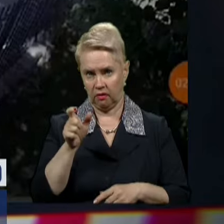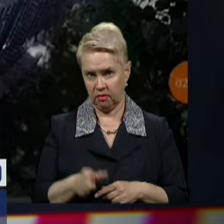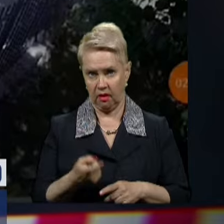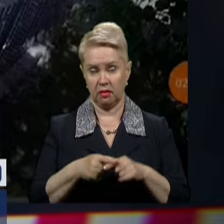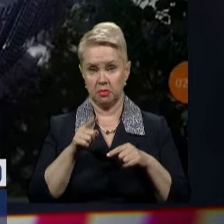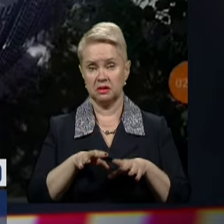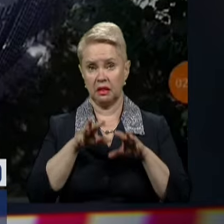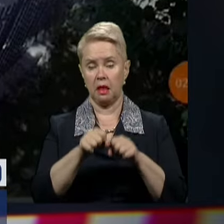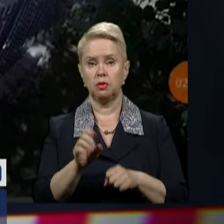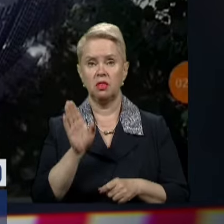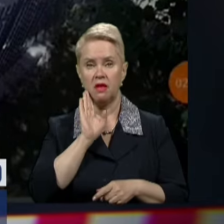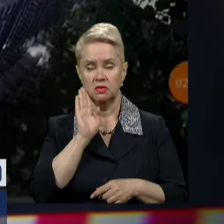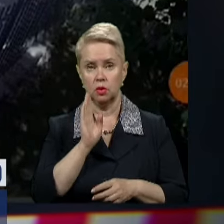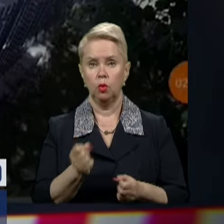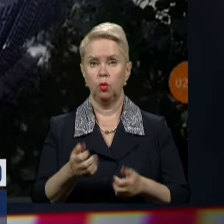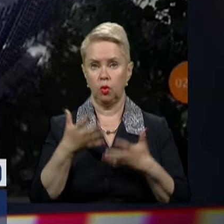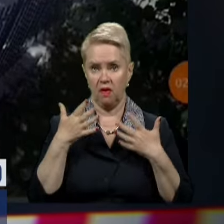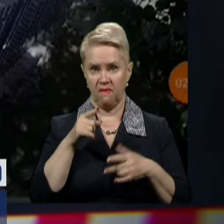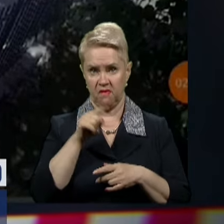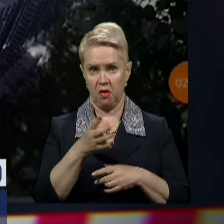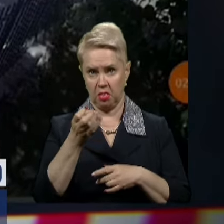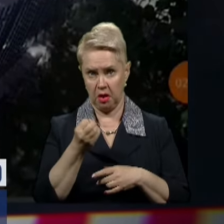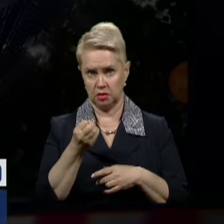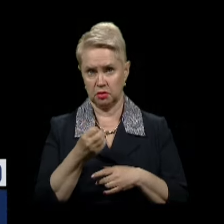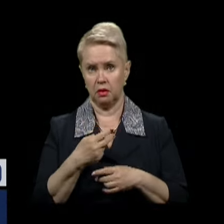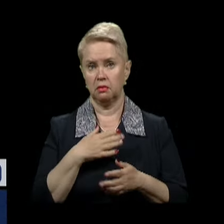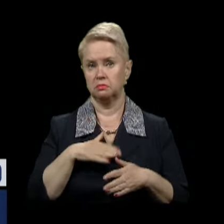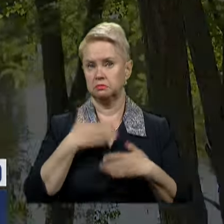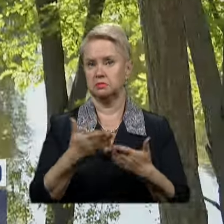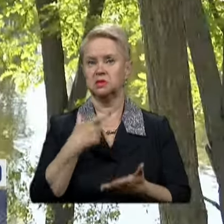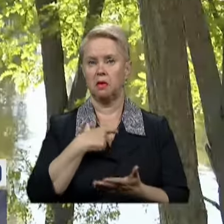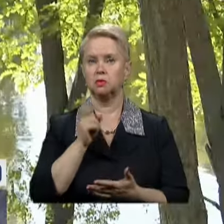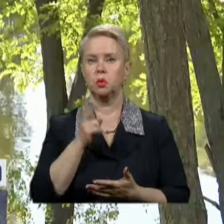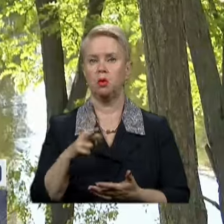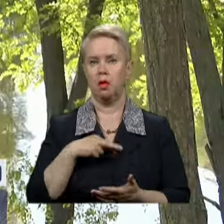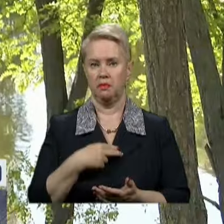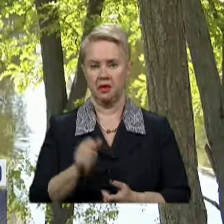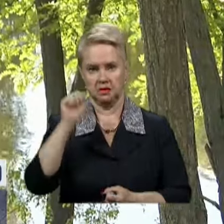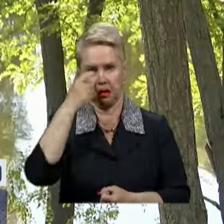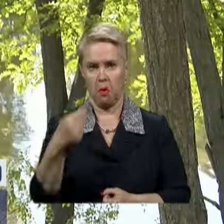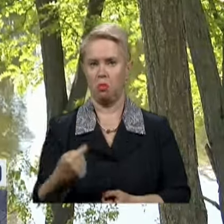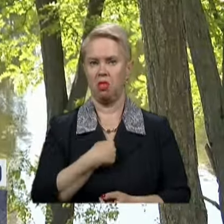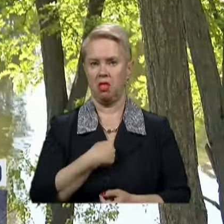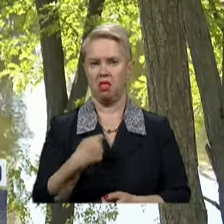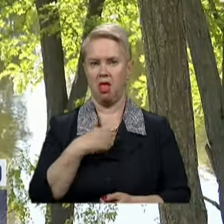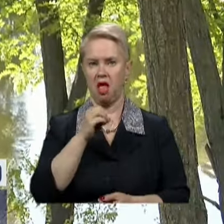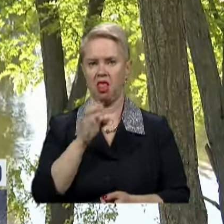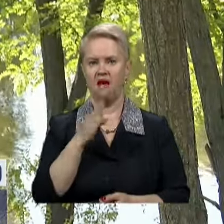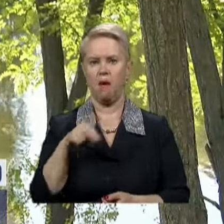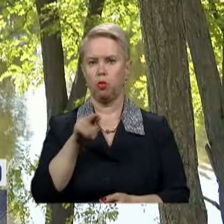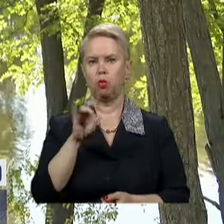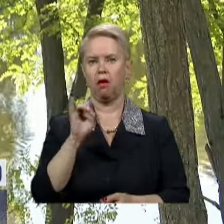Після нападу на дівчат, уявіть, вона ще й представилась. А вона встала і каже, запомни мене, я Єва